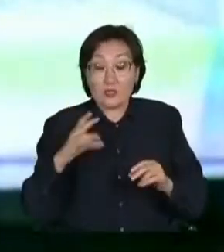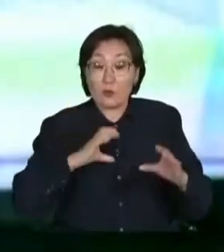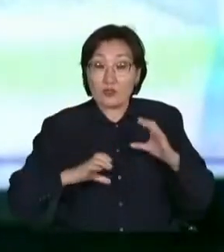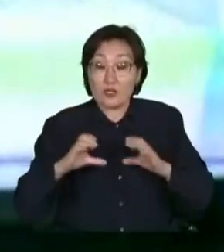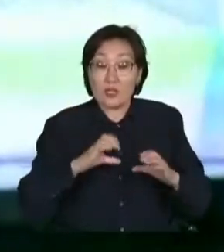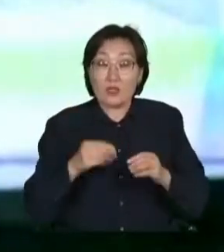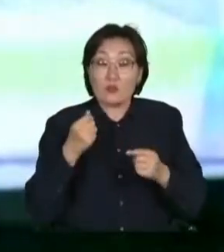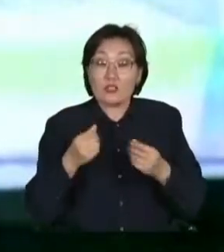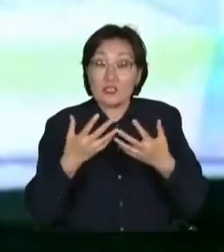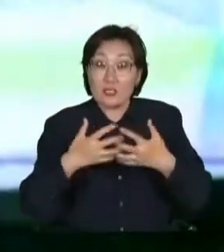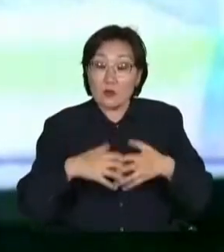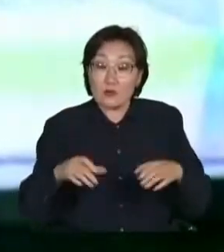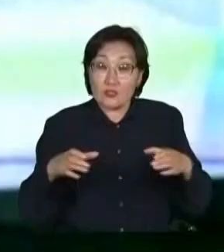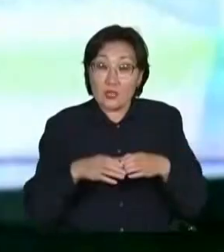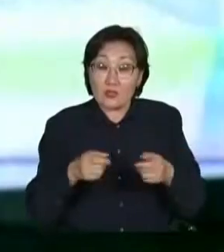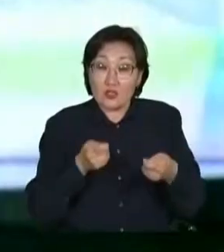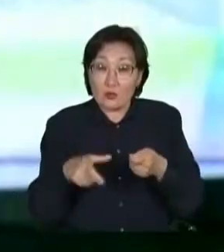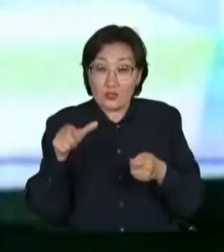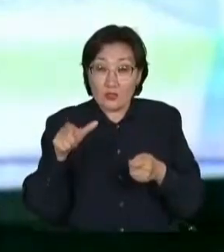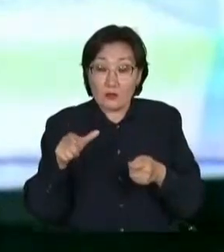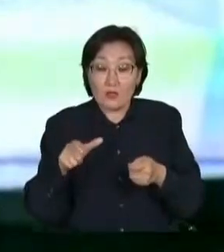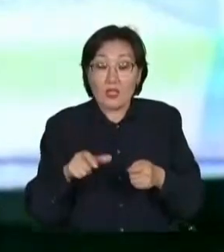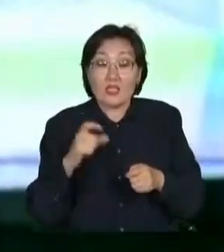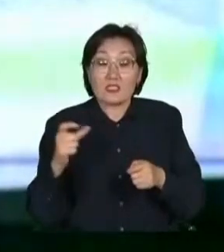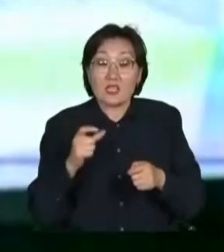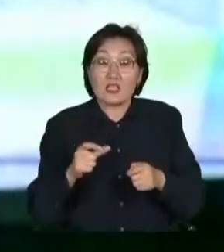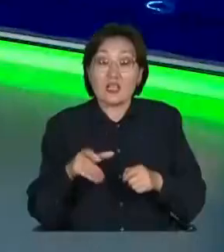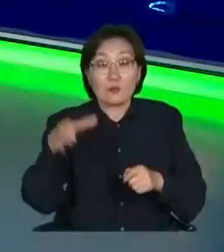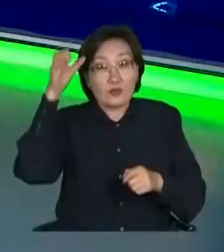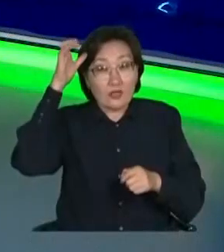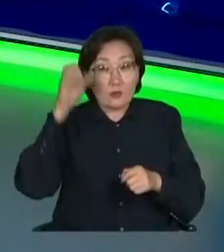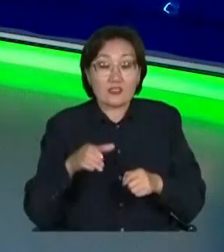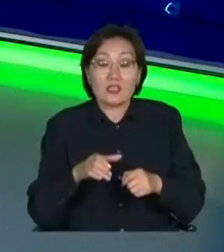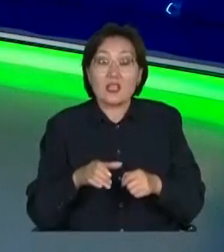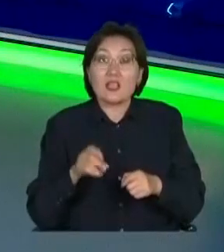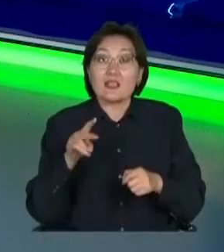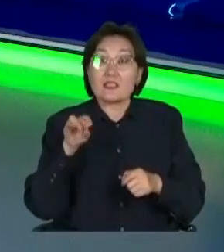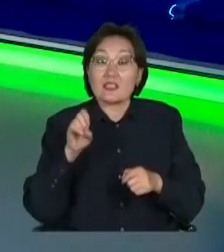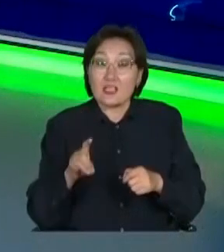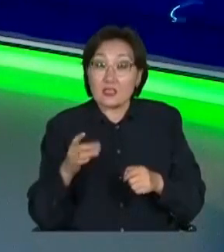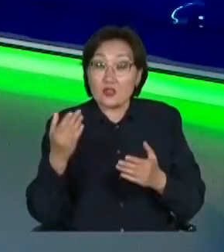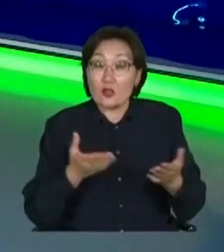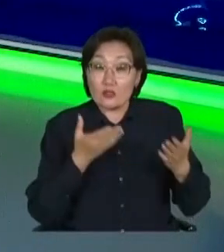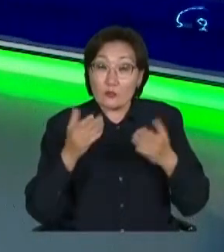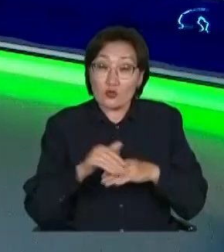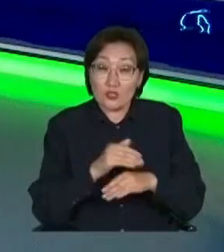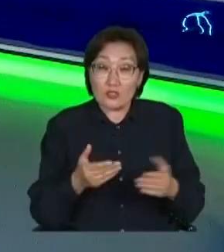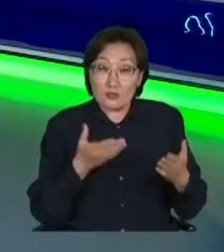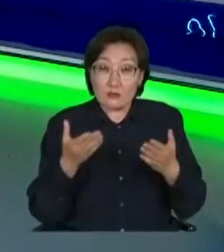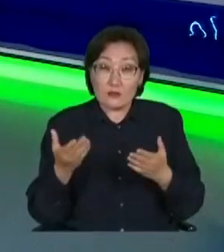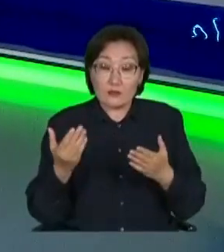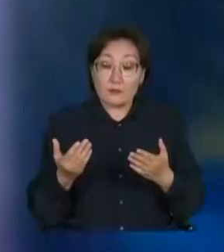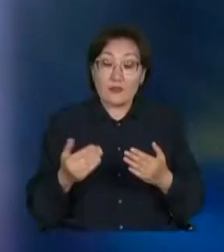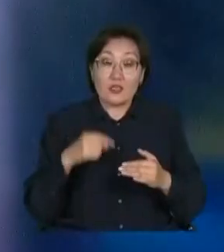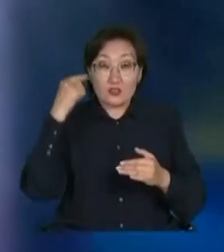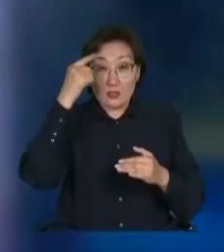университеті қаржы және есеп кафедрасының доценті, экономика ғылымдарының кандидаты Ғалымжан Керімбекті шақырдық. Қош келдіңіз, аға. Қайырлы кеш.